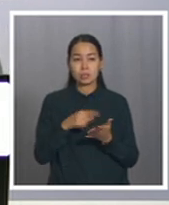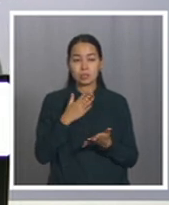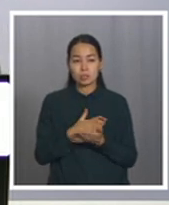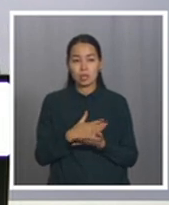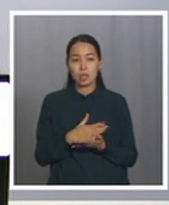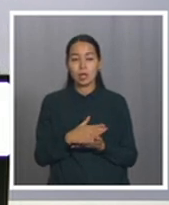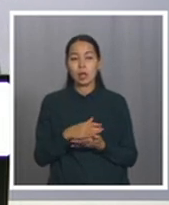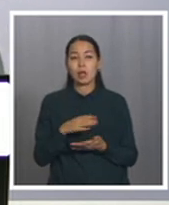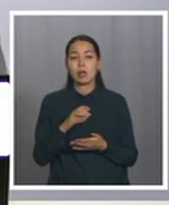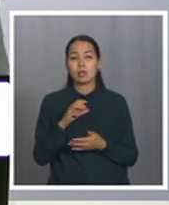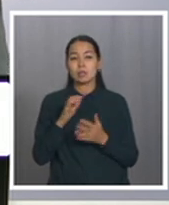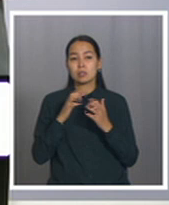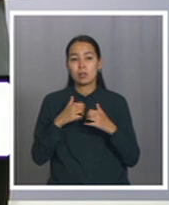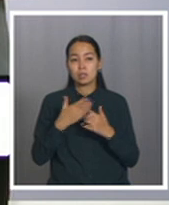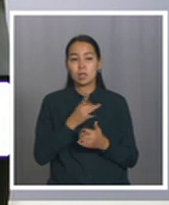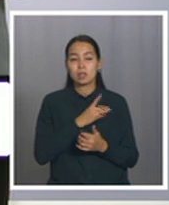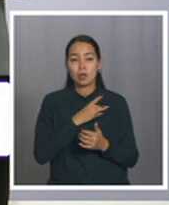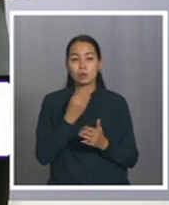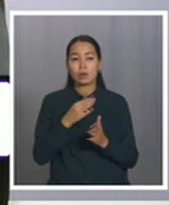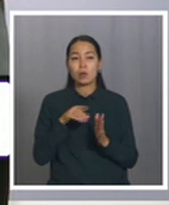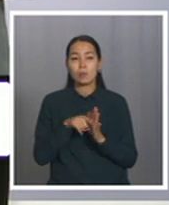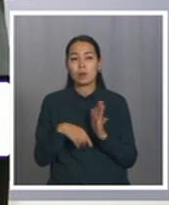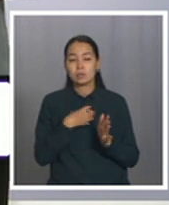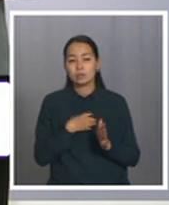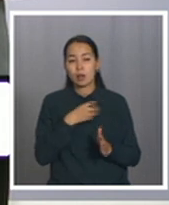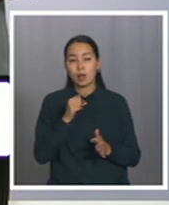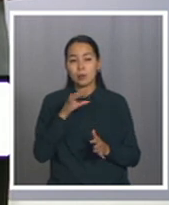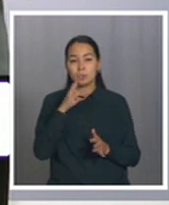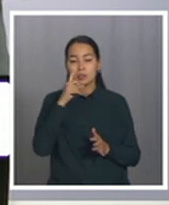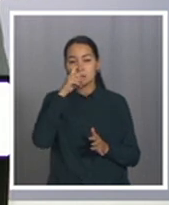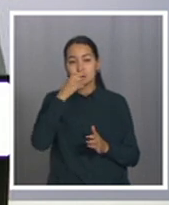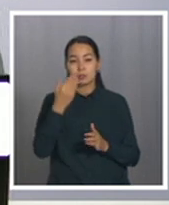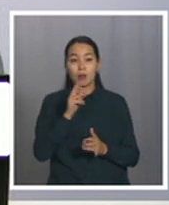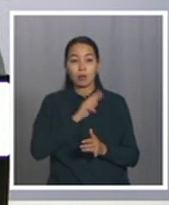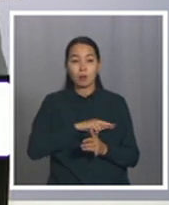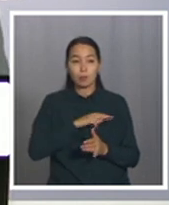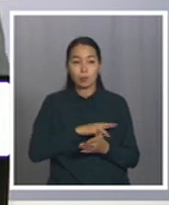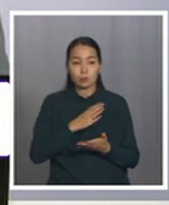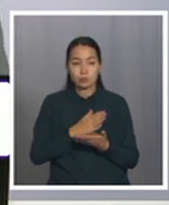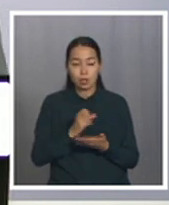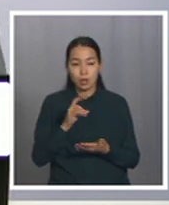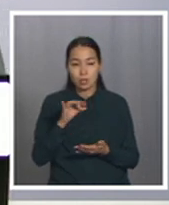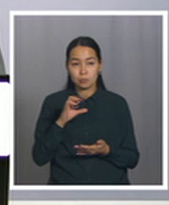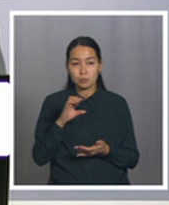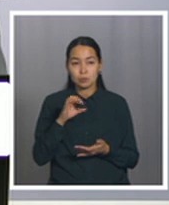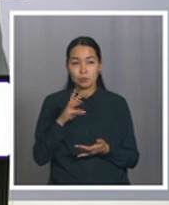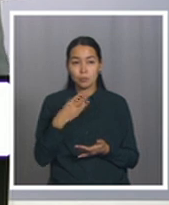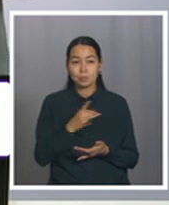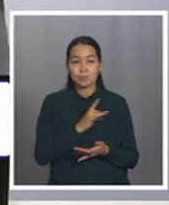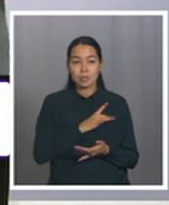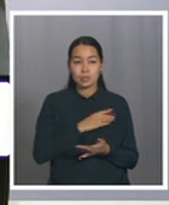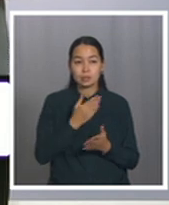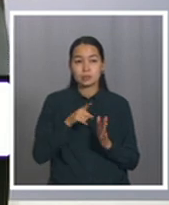РНК нәру синтезіне қажетті амин қышқылдарды тасымалдайды, ал рибосомалық РНК-да нәру синтезі